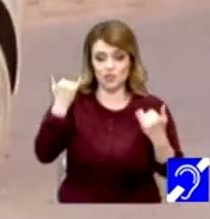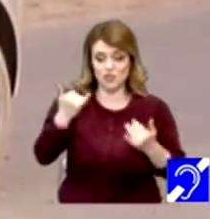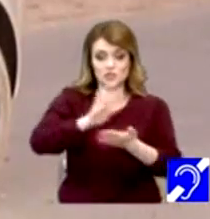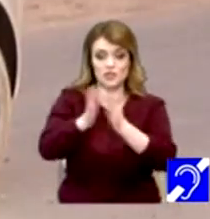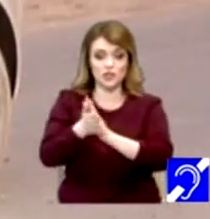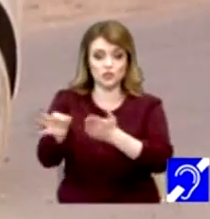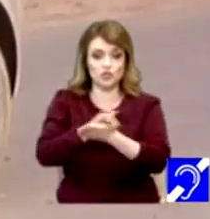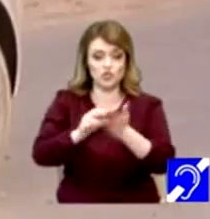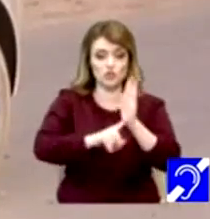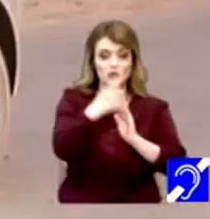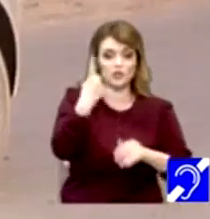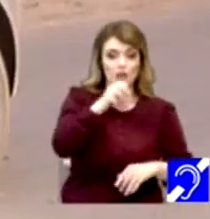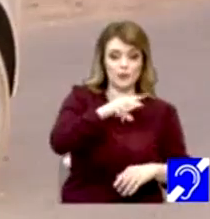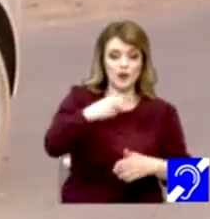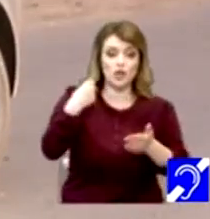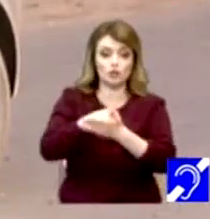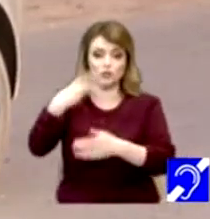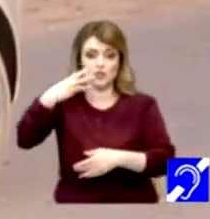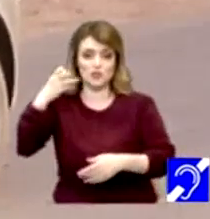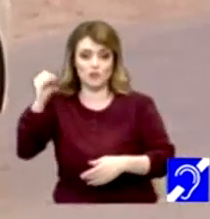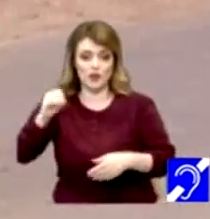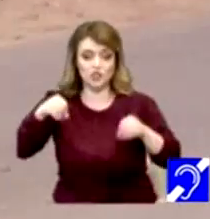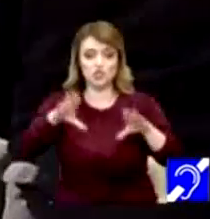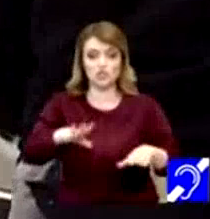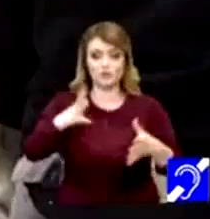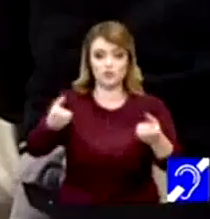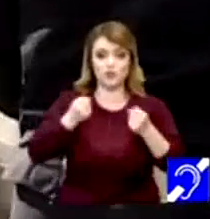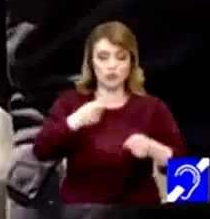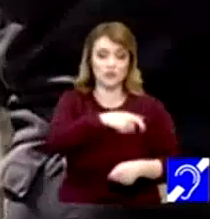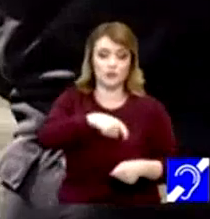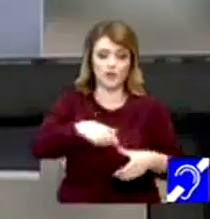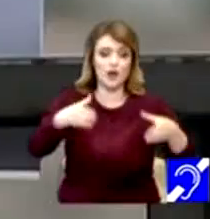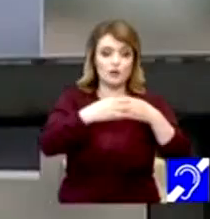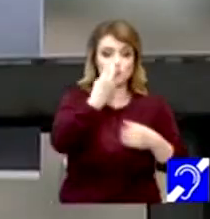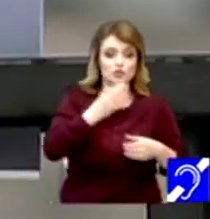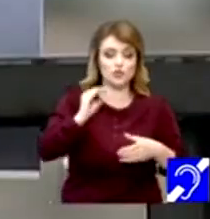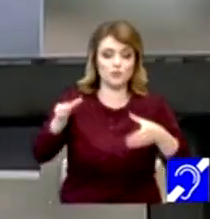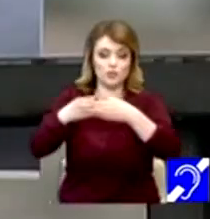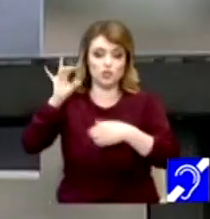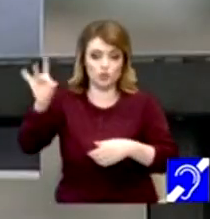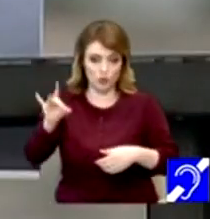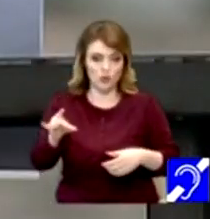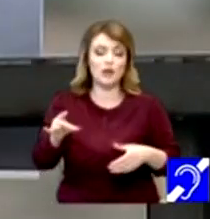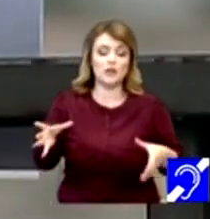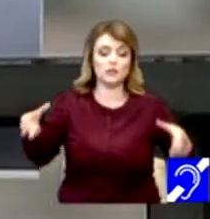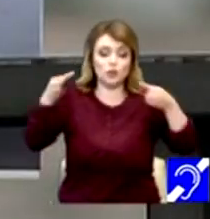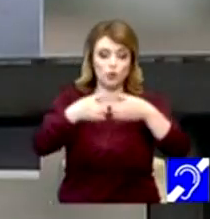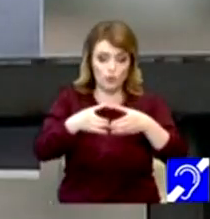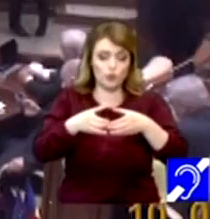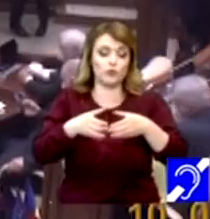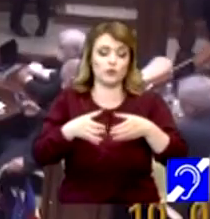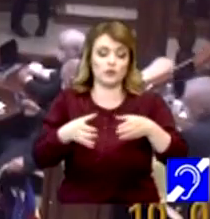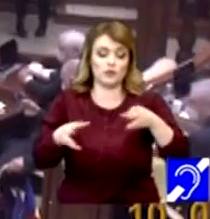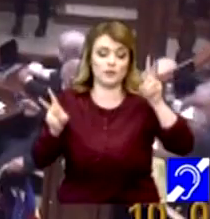stare de urgență din 1 aprilie până pe 30 mai. Decizia a fost luată de deputații PSRM și de aliații lor din grupul parlamentar